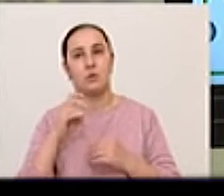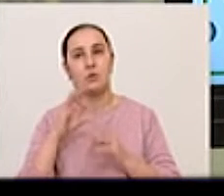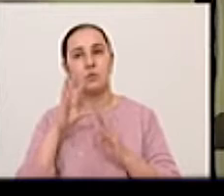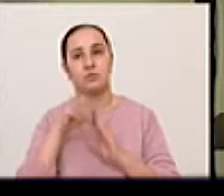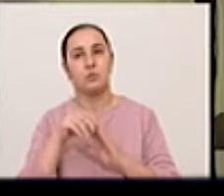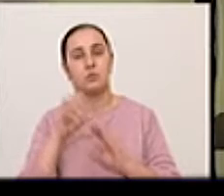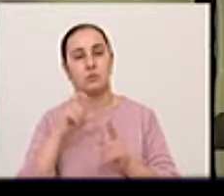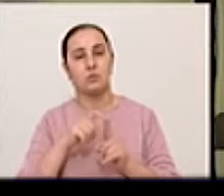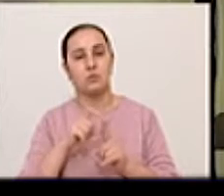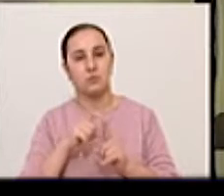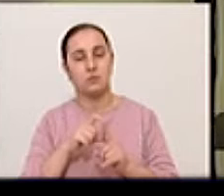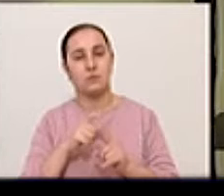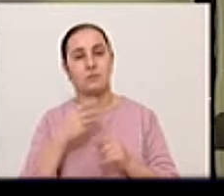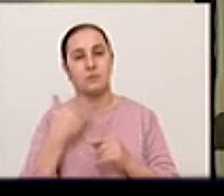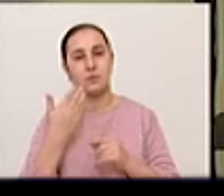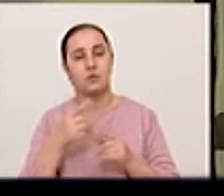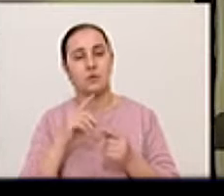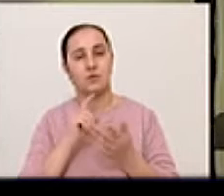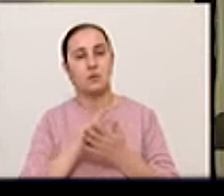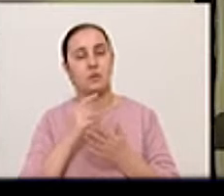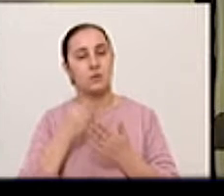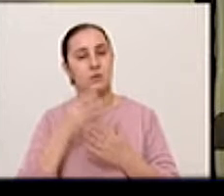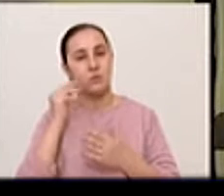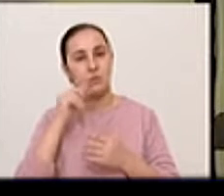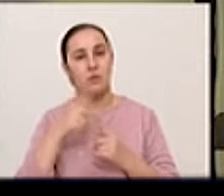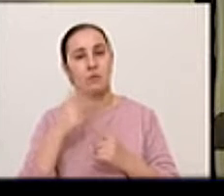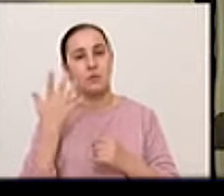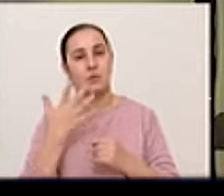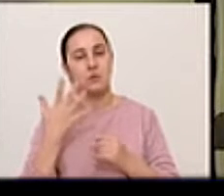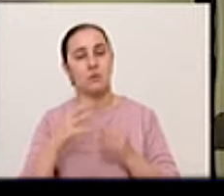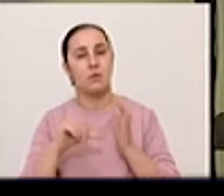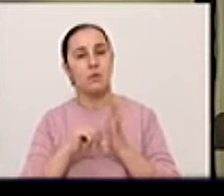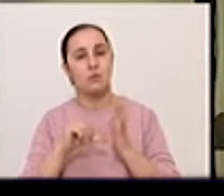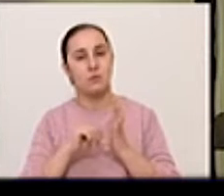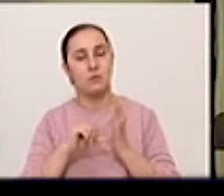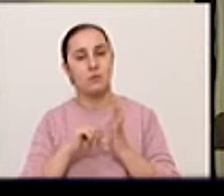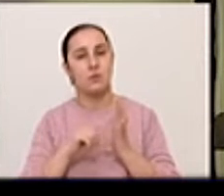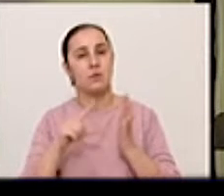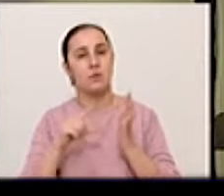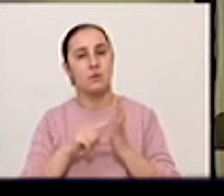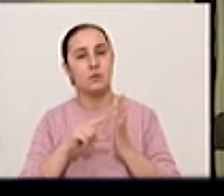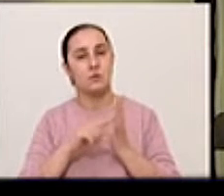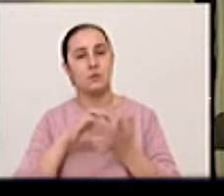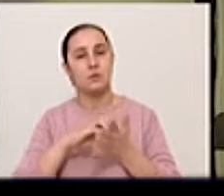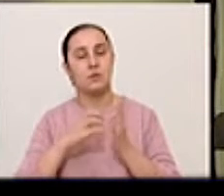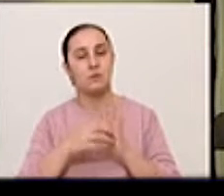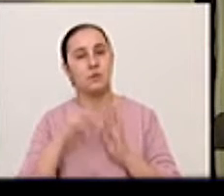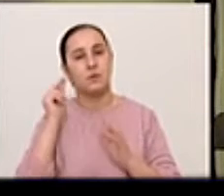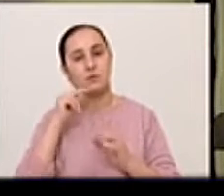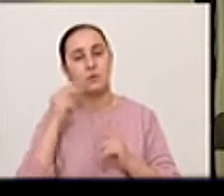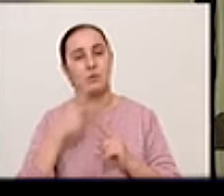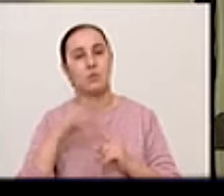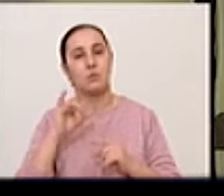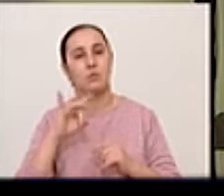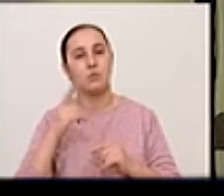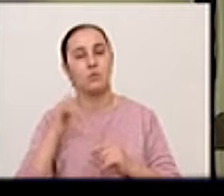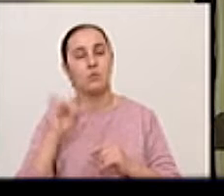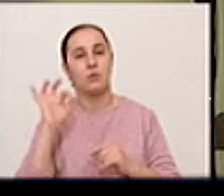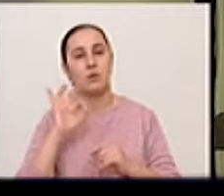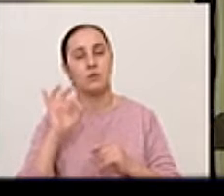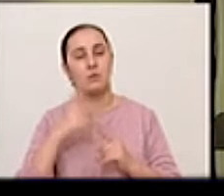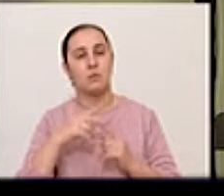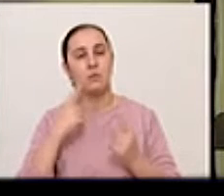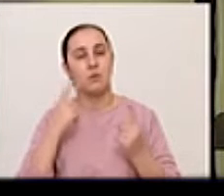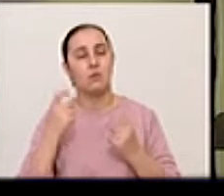tushgan so'zlar. Siz aziz o'quvchilar, 5-chi, 6-chi, 7-chi sinf darsliklaridan urg'u haqida